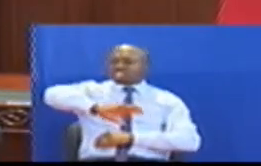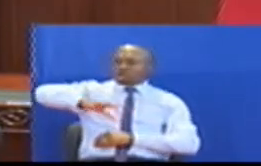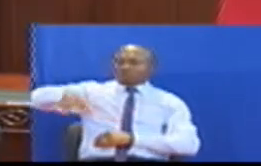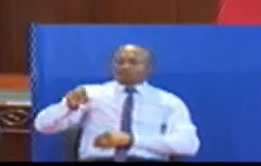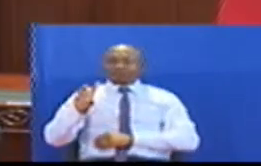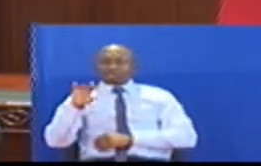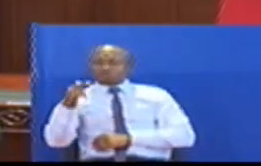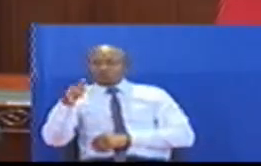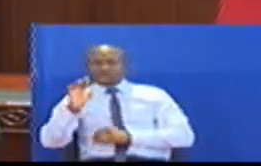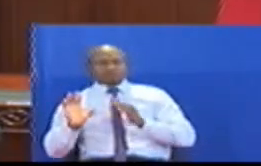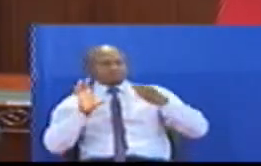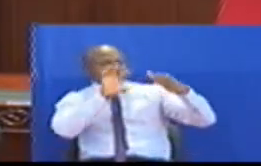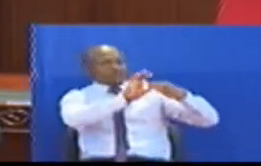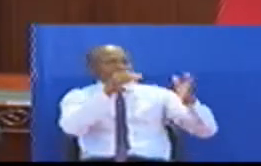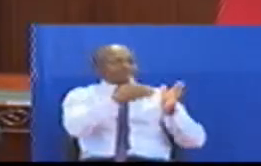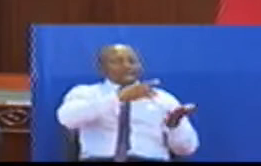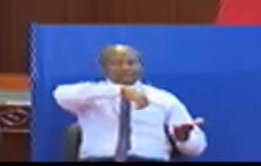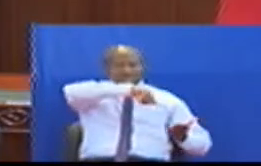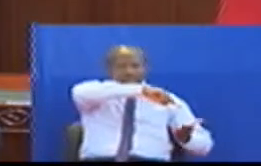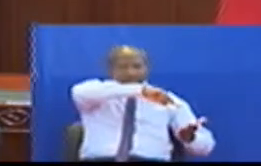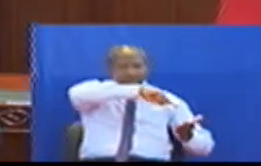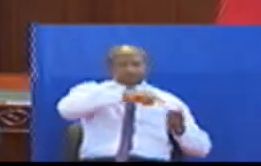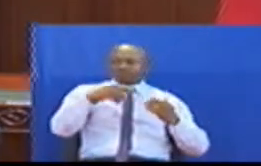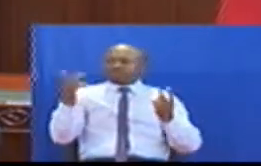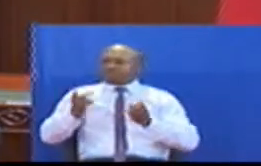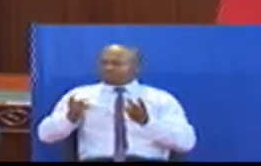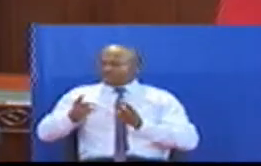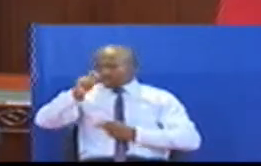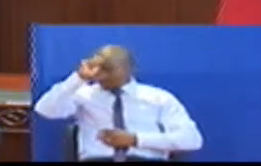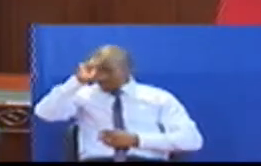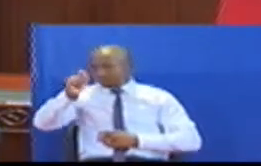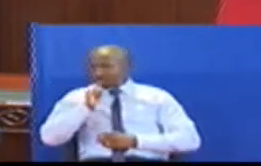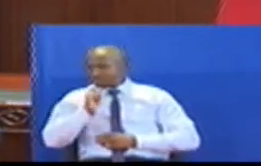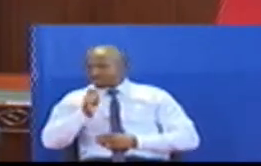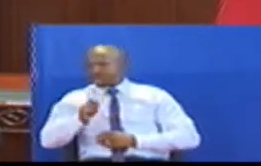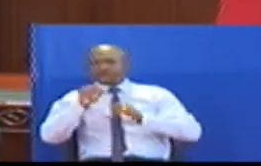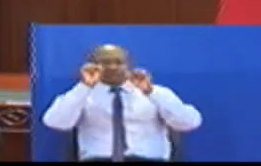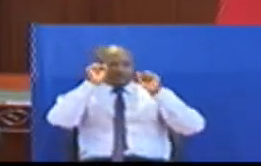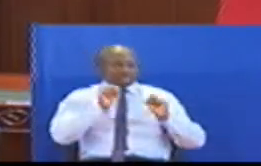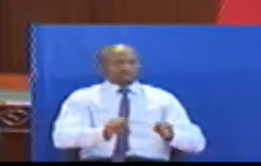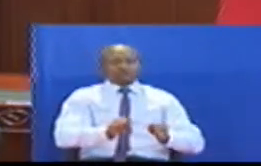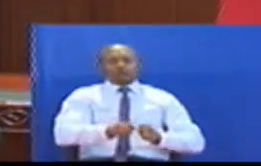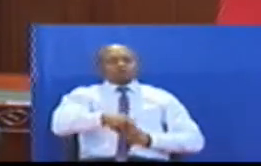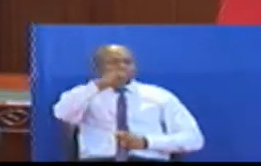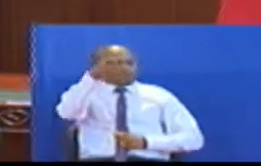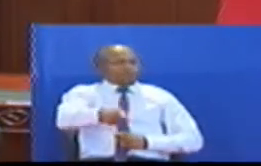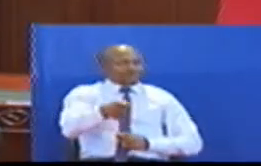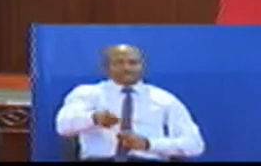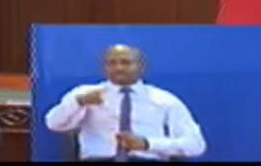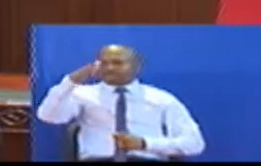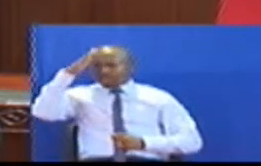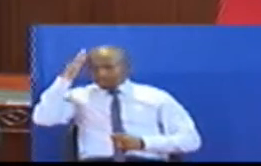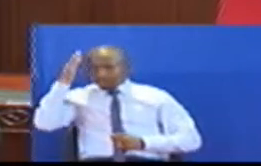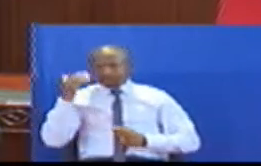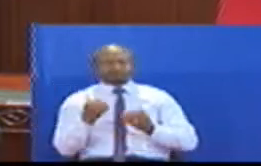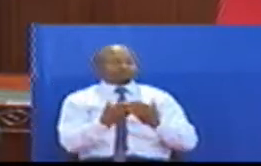Lakini Mheshimiwa Spika, lazima nizidi kupongeza serikali